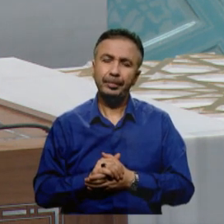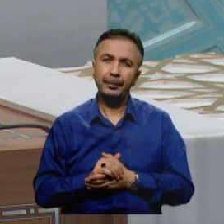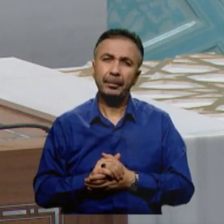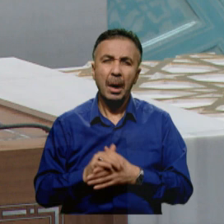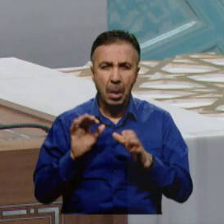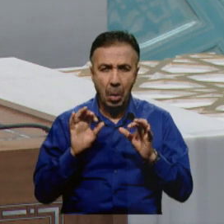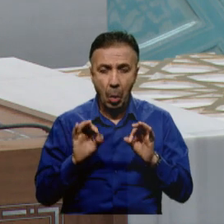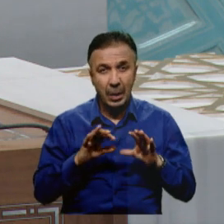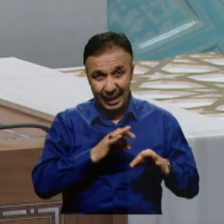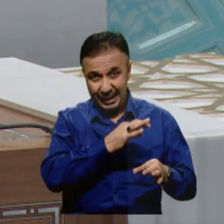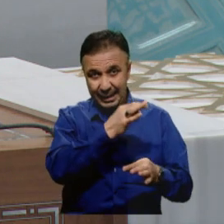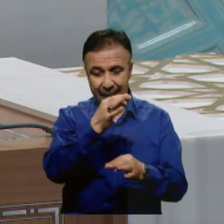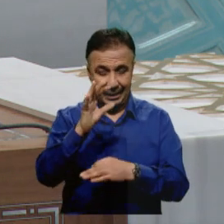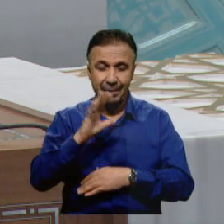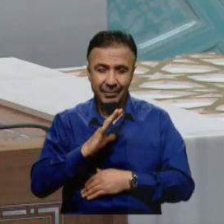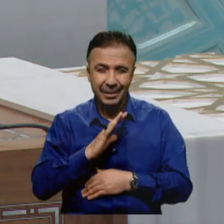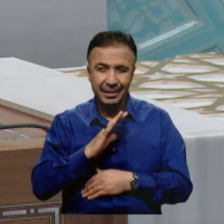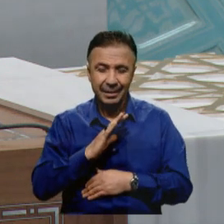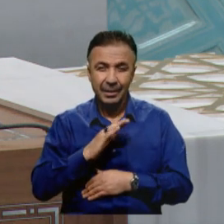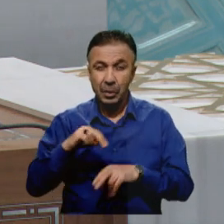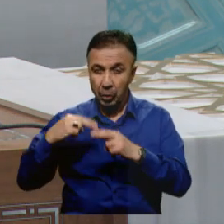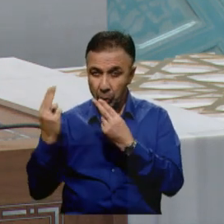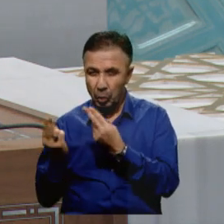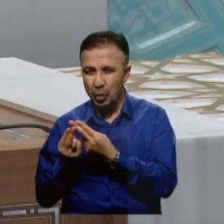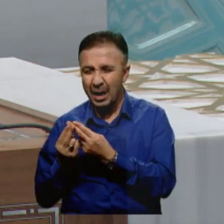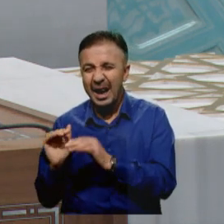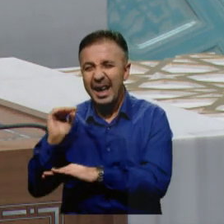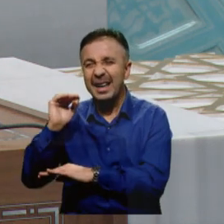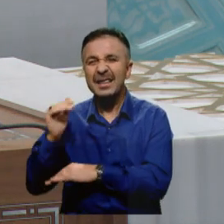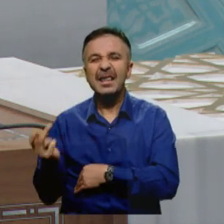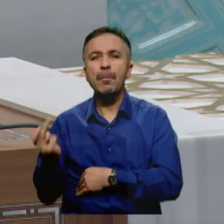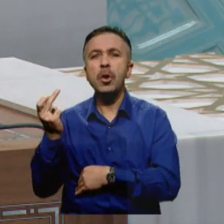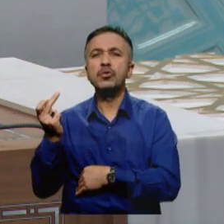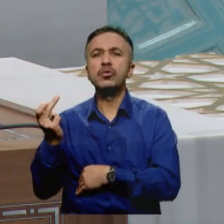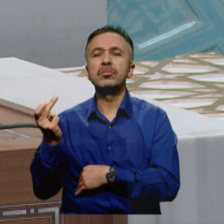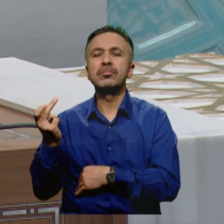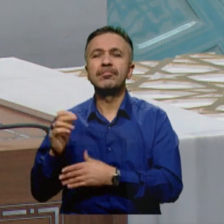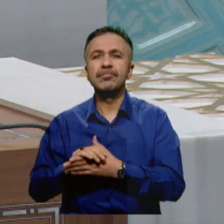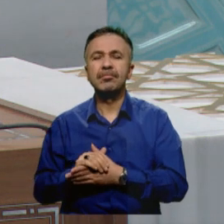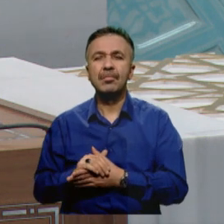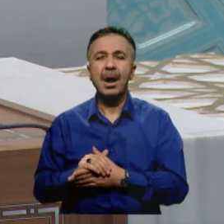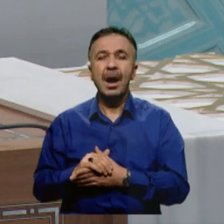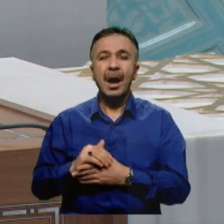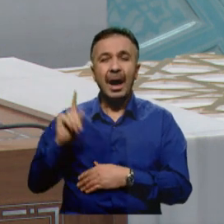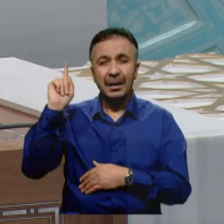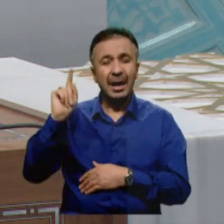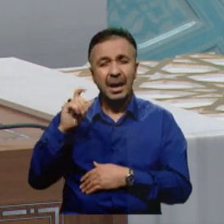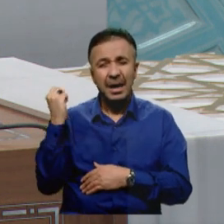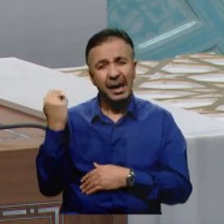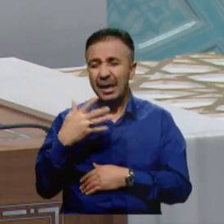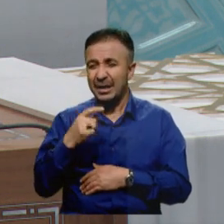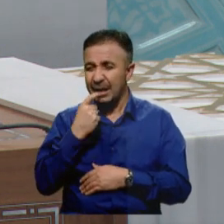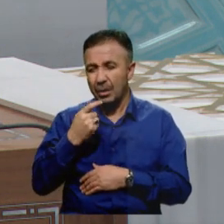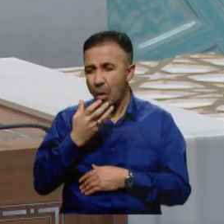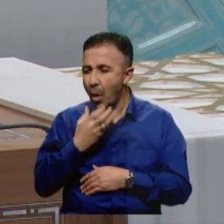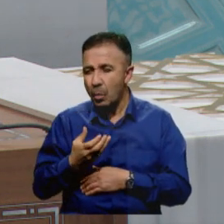Öyle insanlar vardır ki dünya hayatı boşa gitmiştir. Yani Allah kaç yıl ömür vermişse, 60, 70, 80,